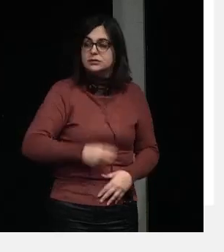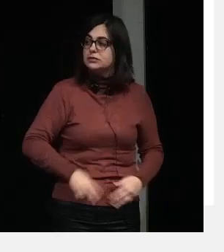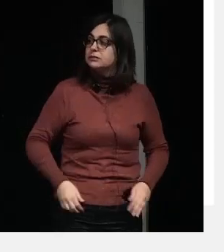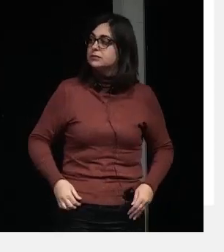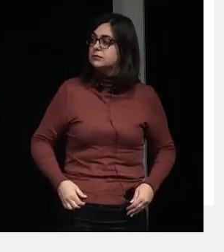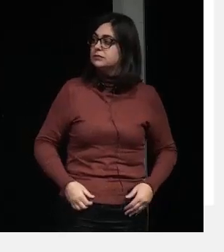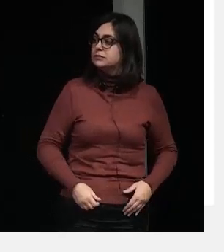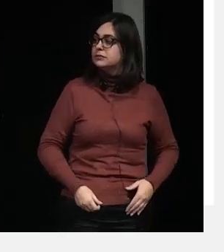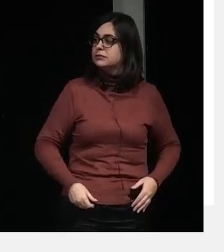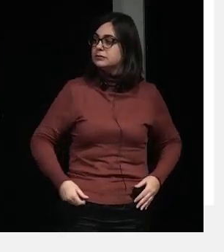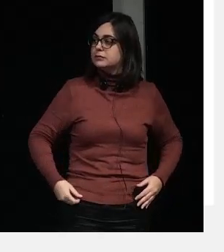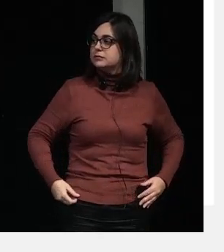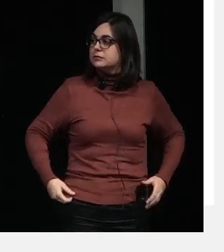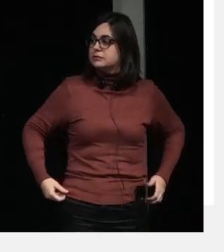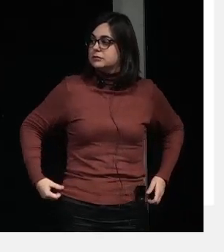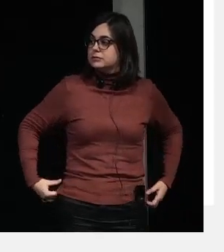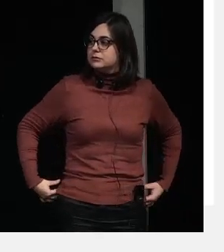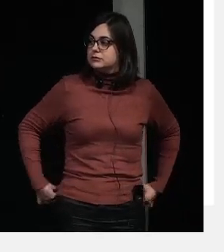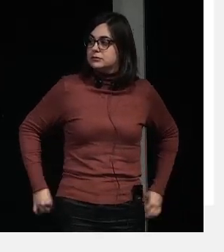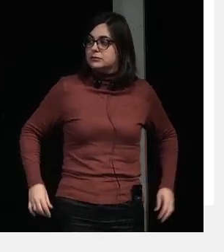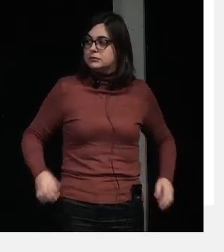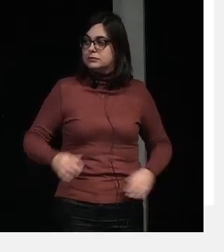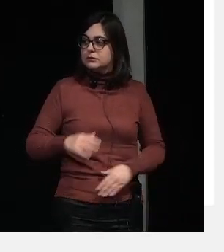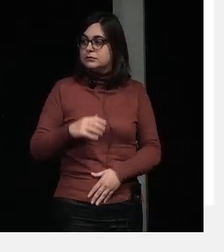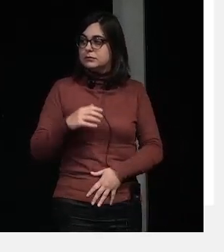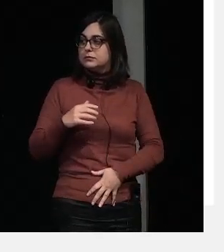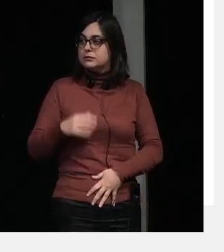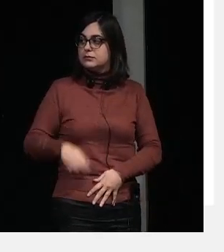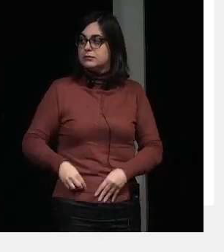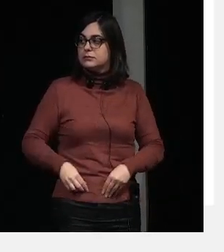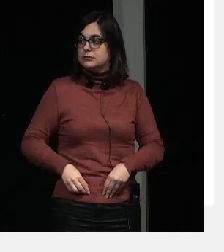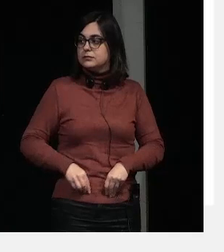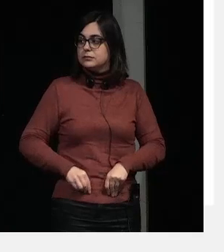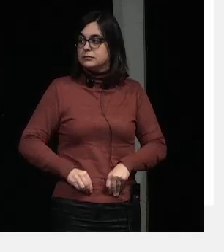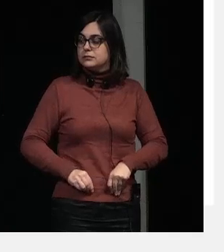Ναι. Αν υπάρχει κάπου, θέλω να πω, στο ίντερνετ.